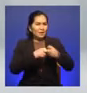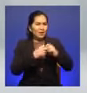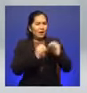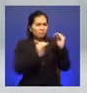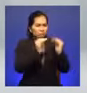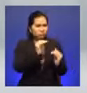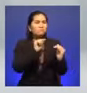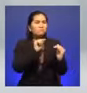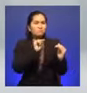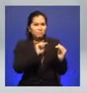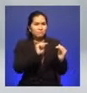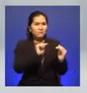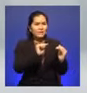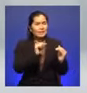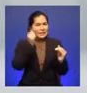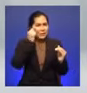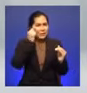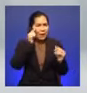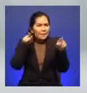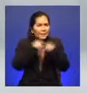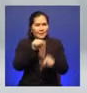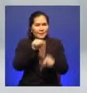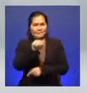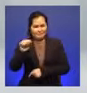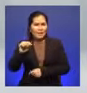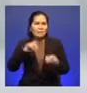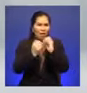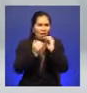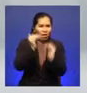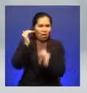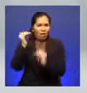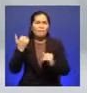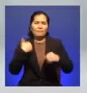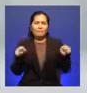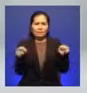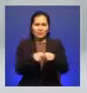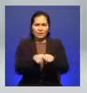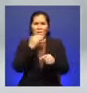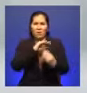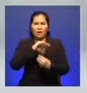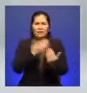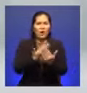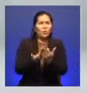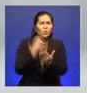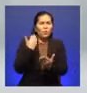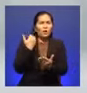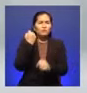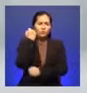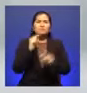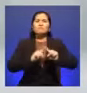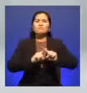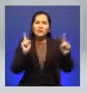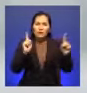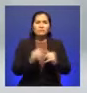ดว่าน่าจะไม่แตกต่างไปจากพื้นที่อื่นๆในเรื่องสถานะทางเศรษฐกิจเชื่อมโยงกับในเ